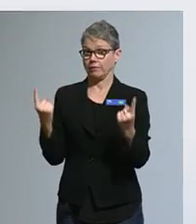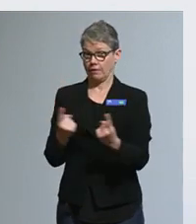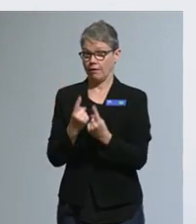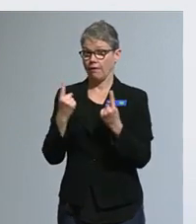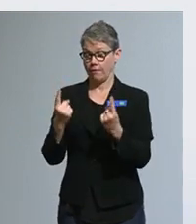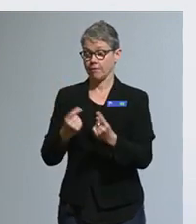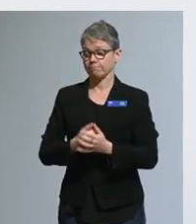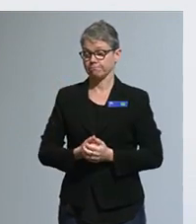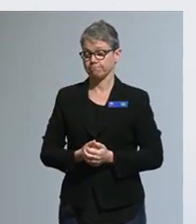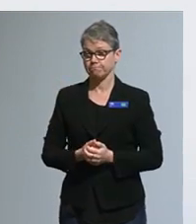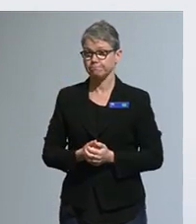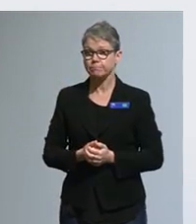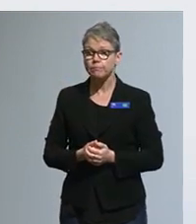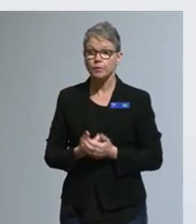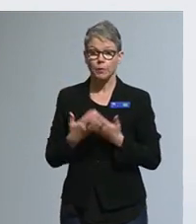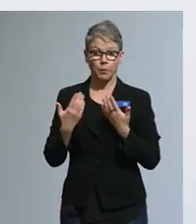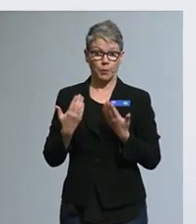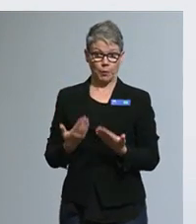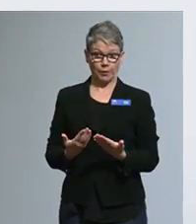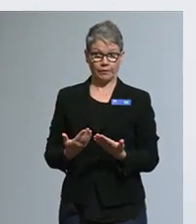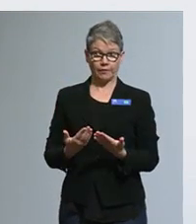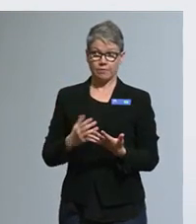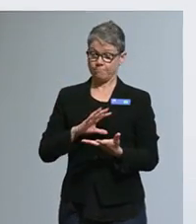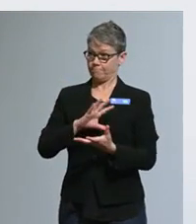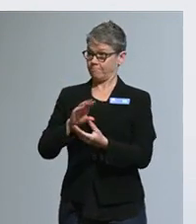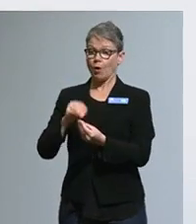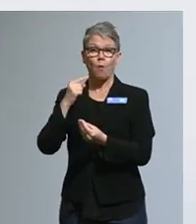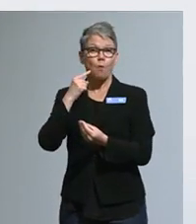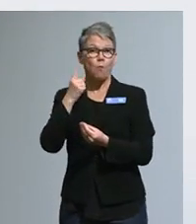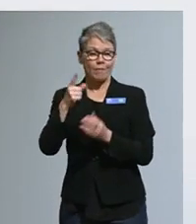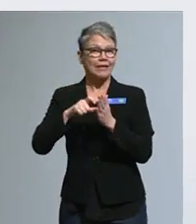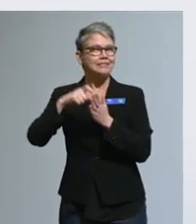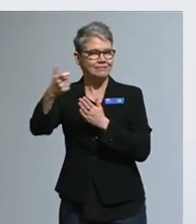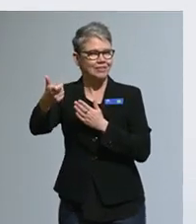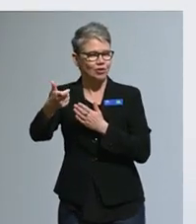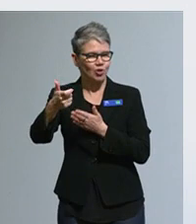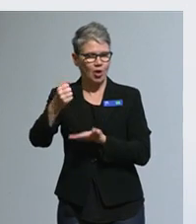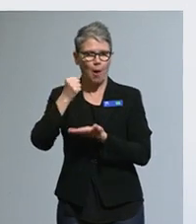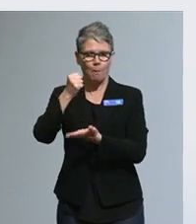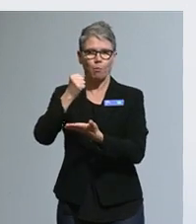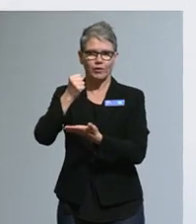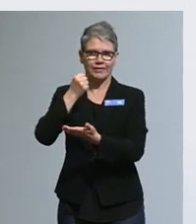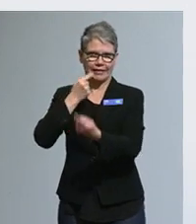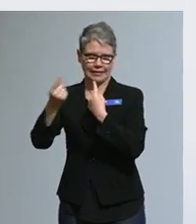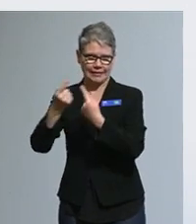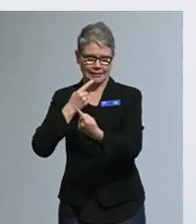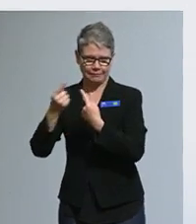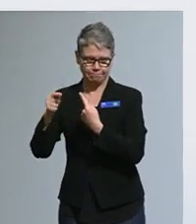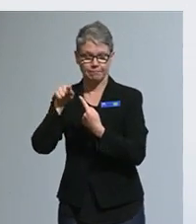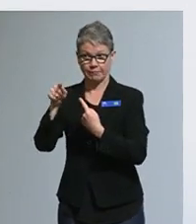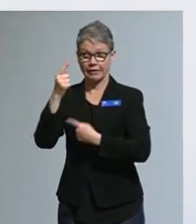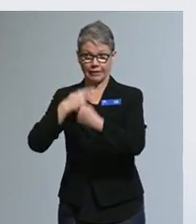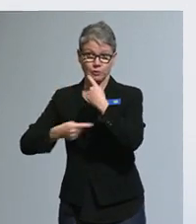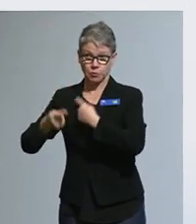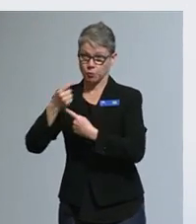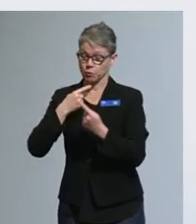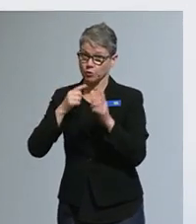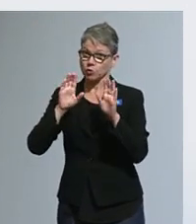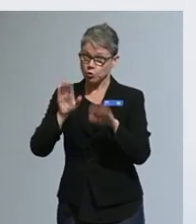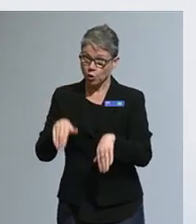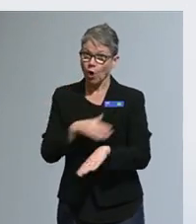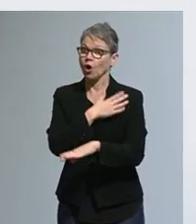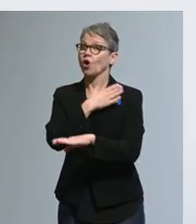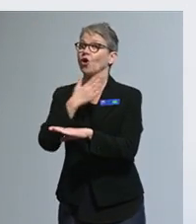Tässä akuutisti meillä on huomenna ensi viikolla budjettiriihi, ja tätä keskustelua on